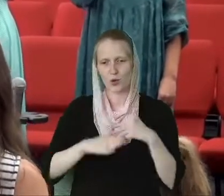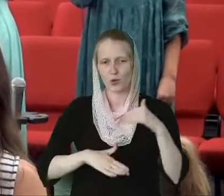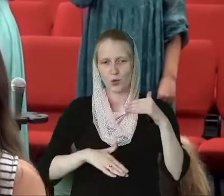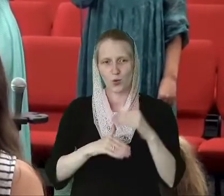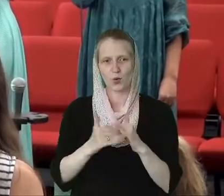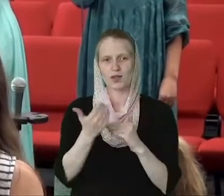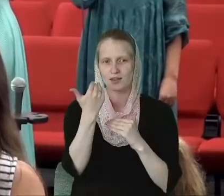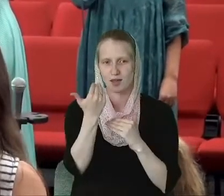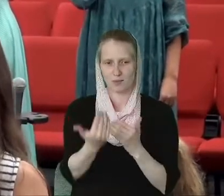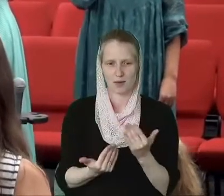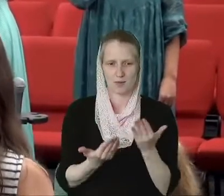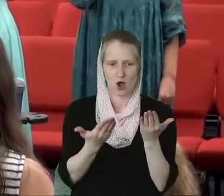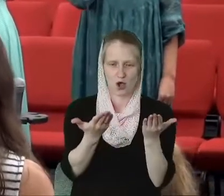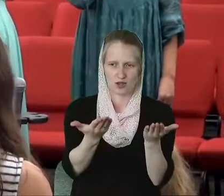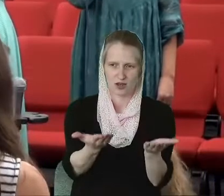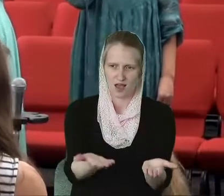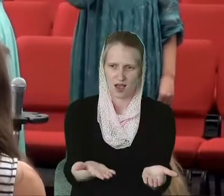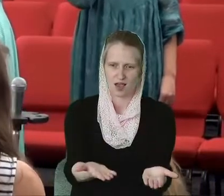руки к тебе